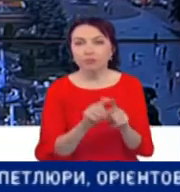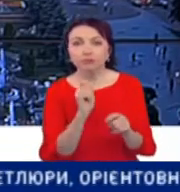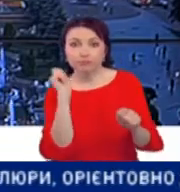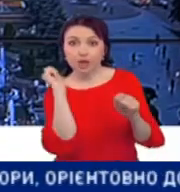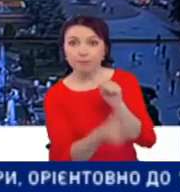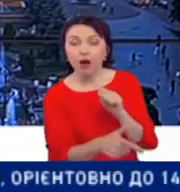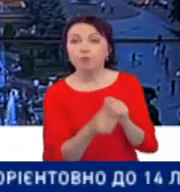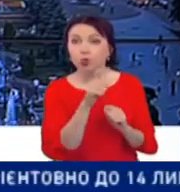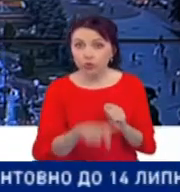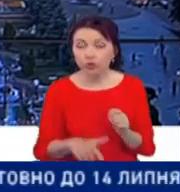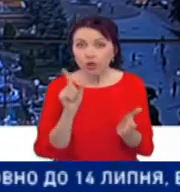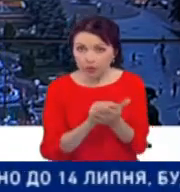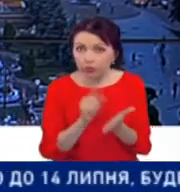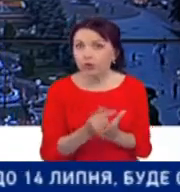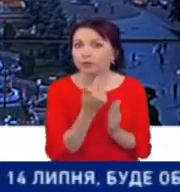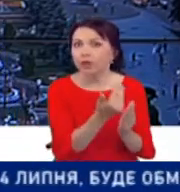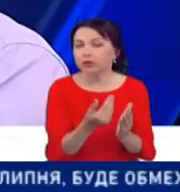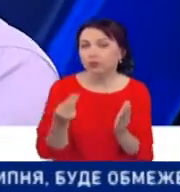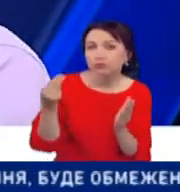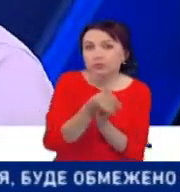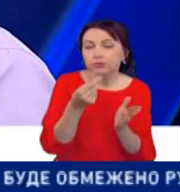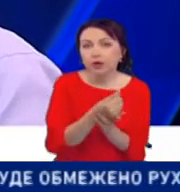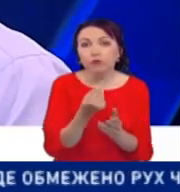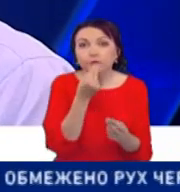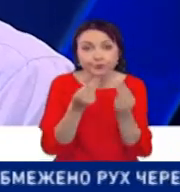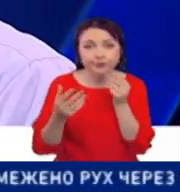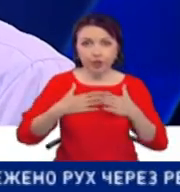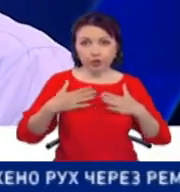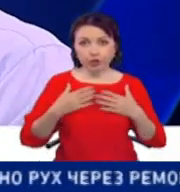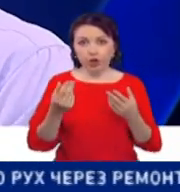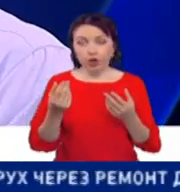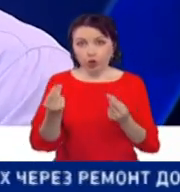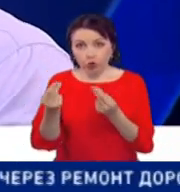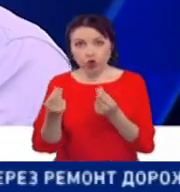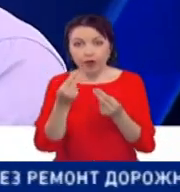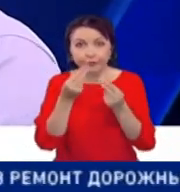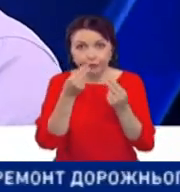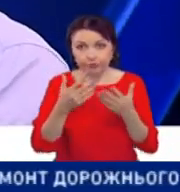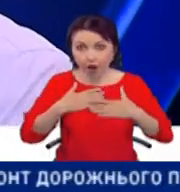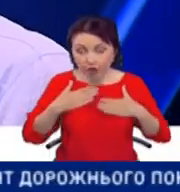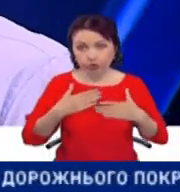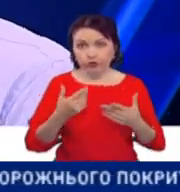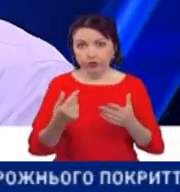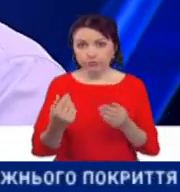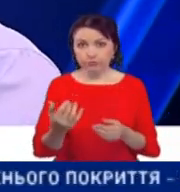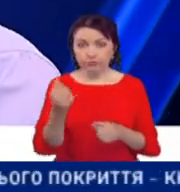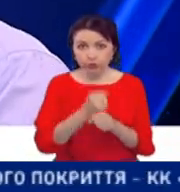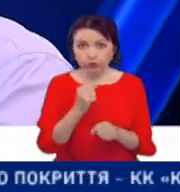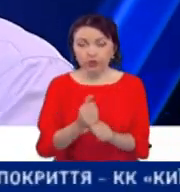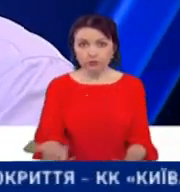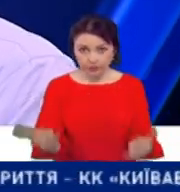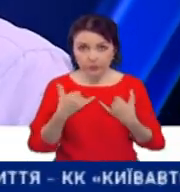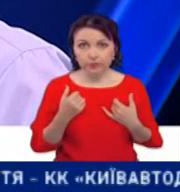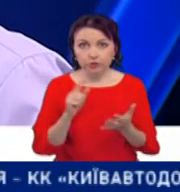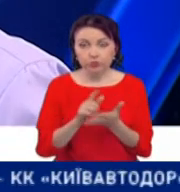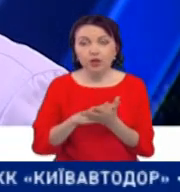платимо налоги, вона їсть з наших грошей, тобто вона повинна працювати на нас. Ми ж з цього починали, що народ